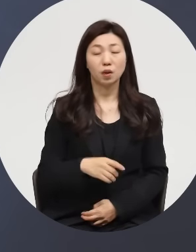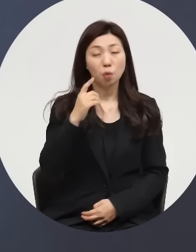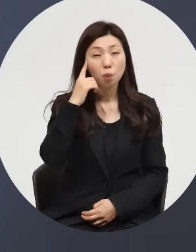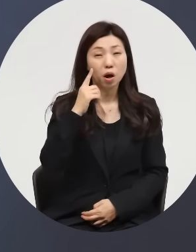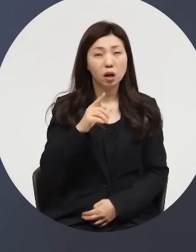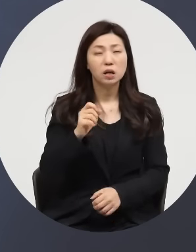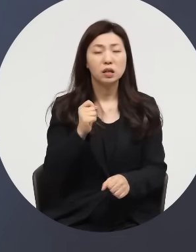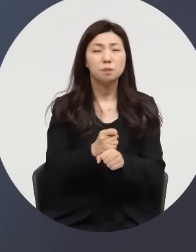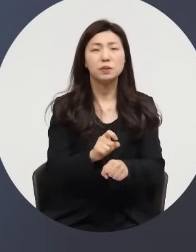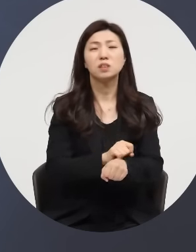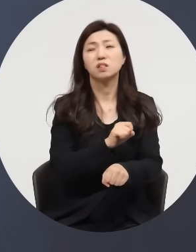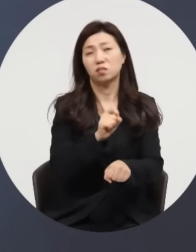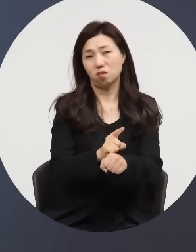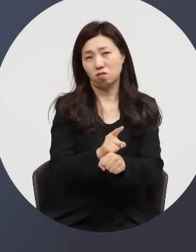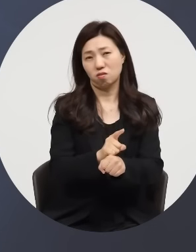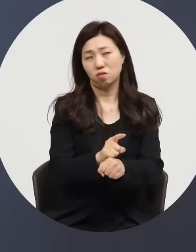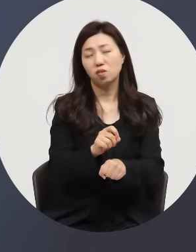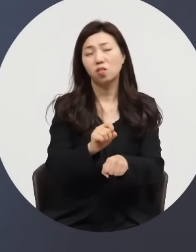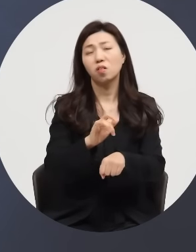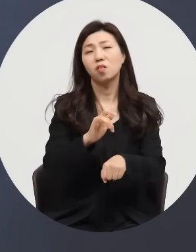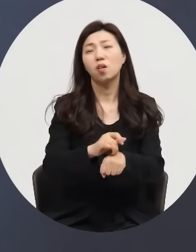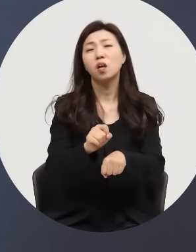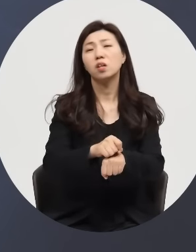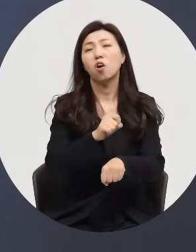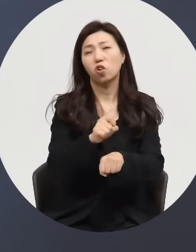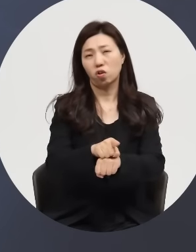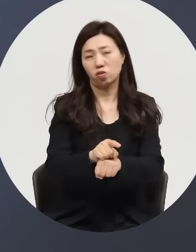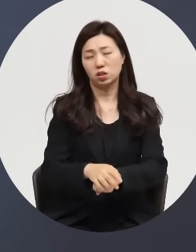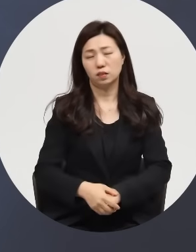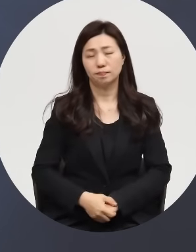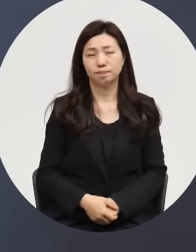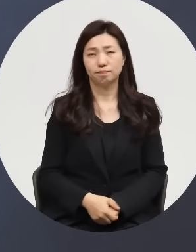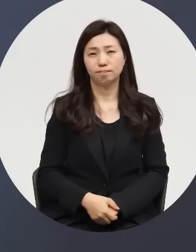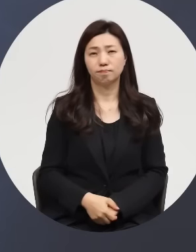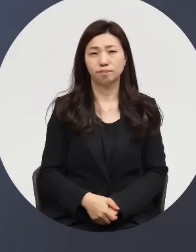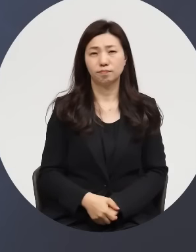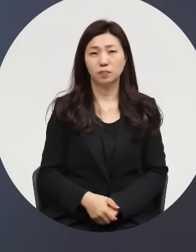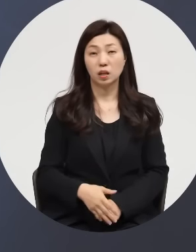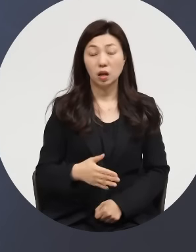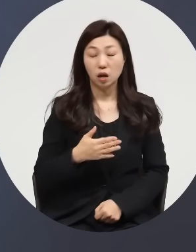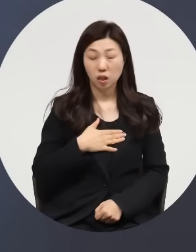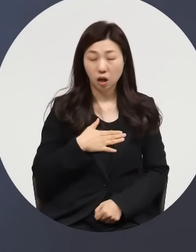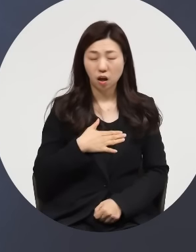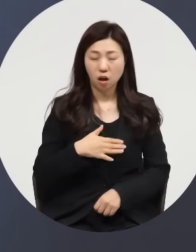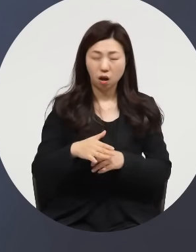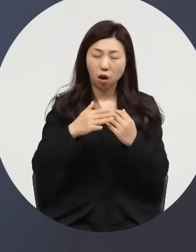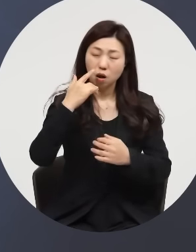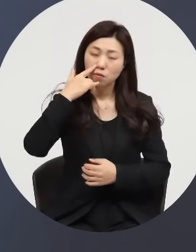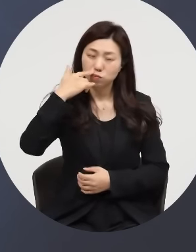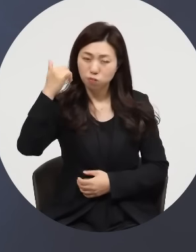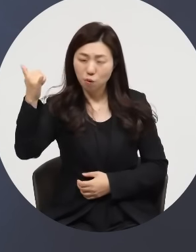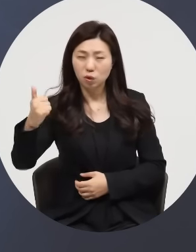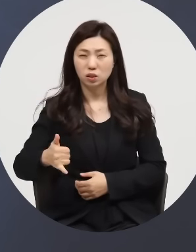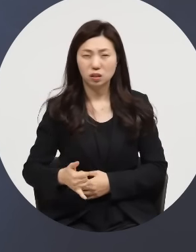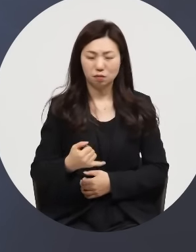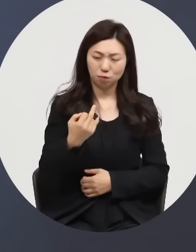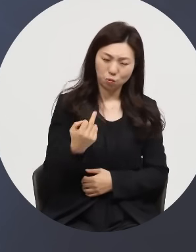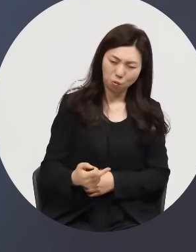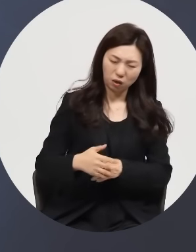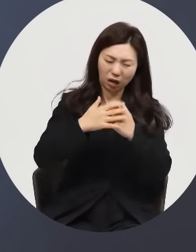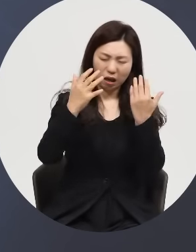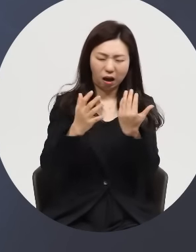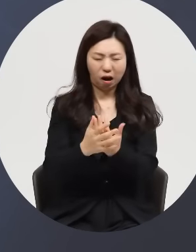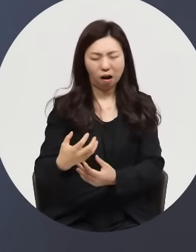이미 자기 성향이. 그러니까 자기 힘으로 이 어머니, 아버지, 동생을 다